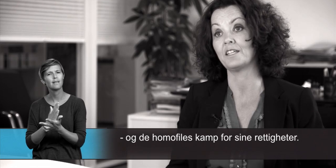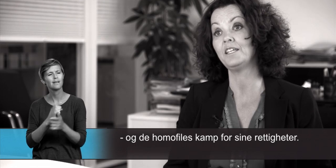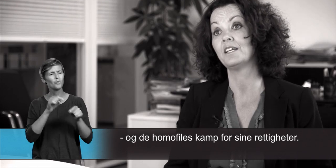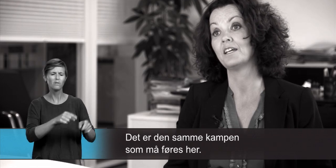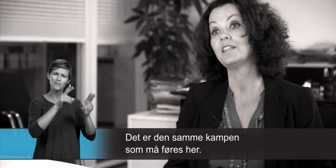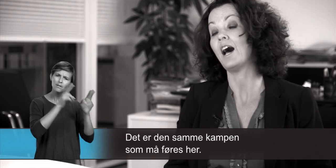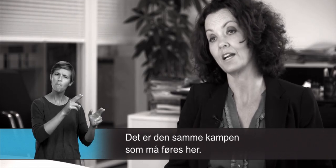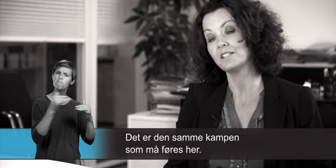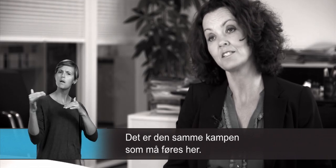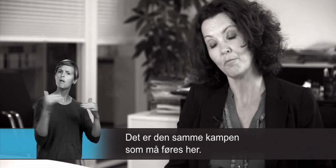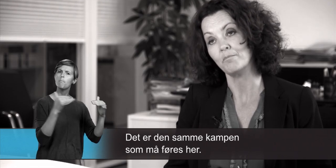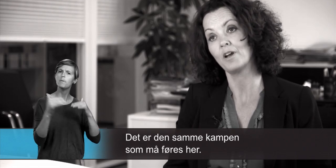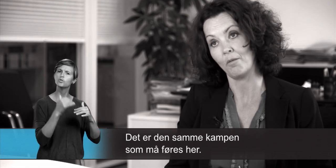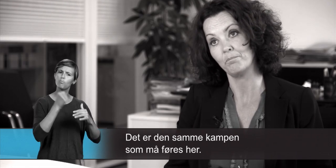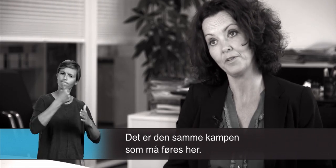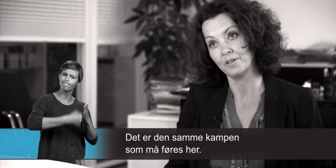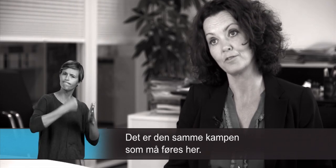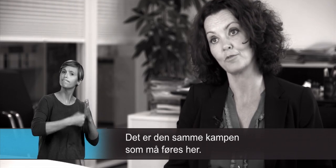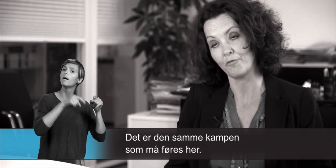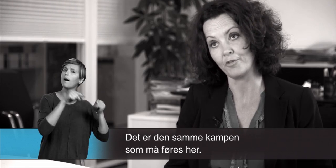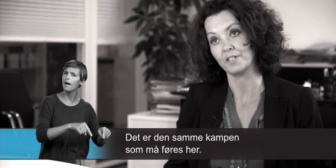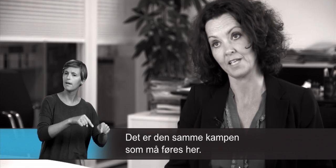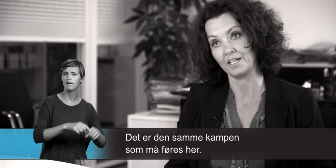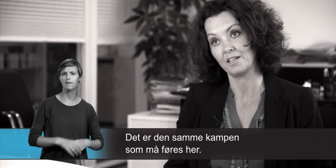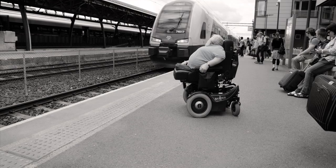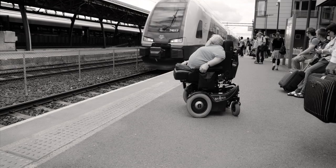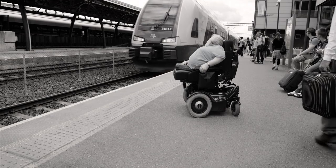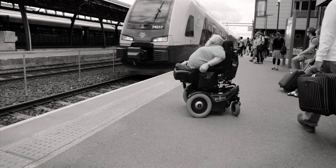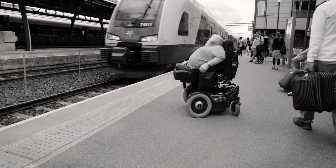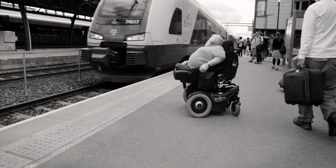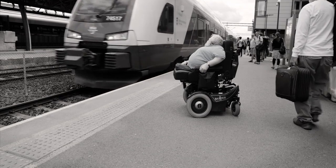sine rettigheter. Det er den samme kampen som må føres her.